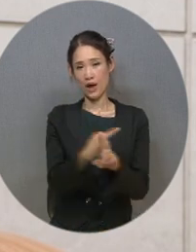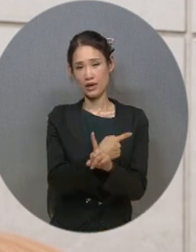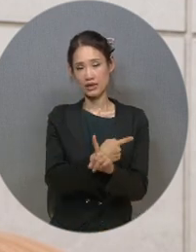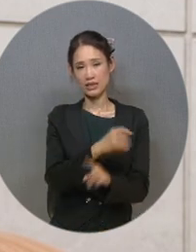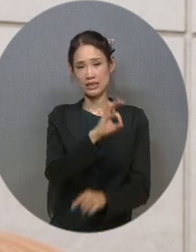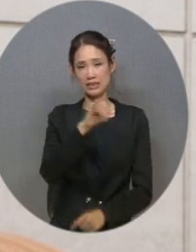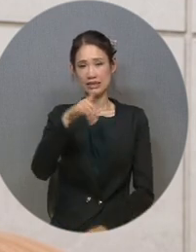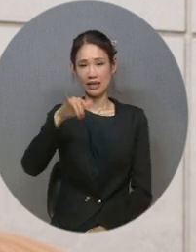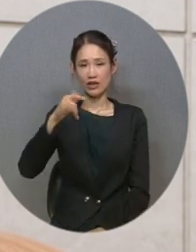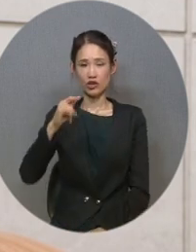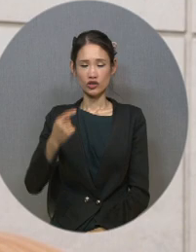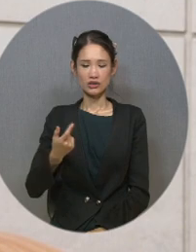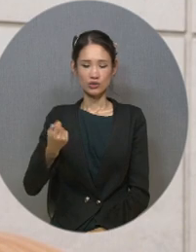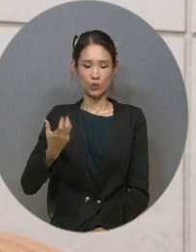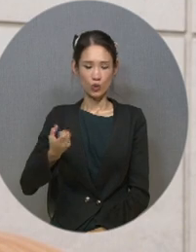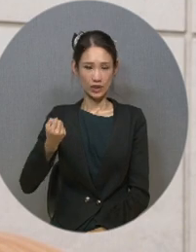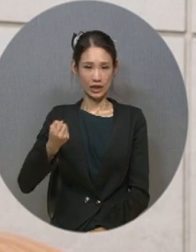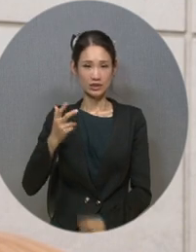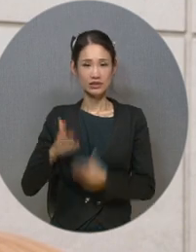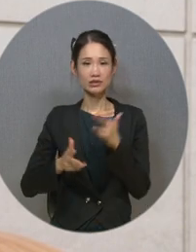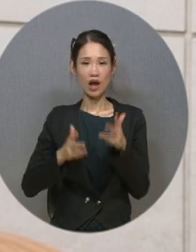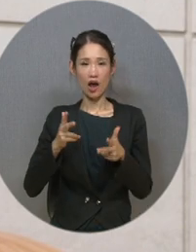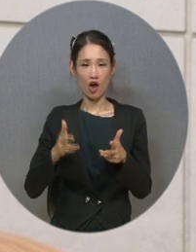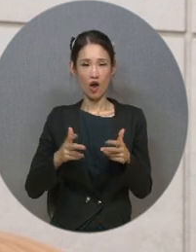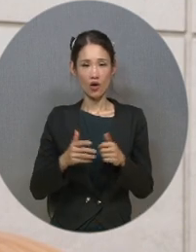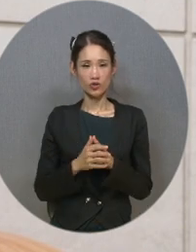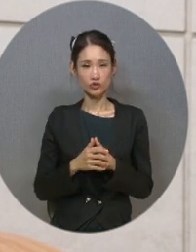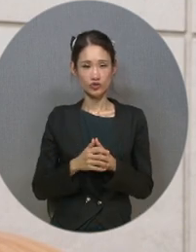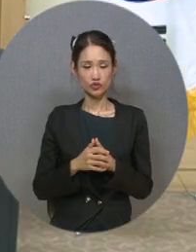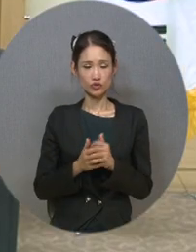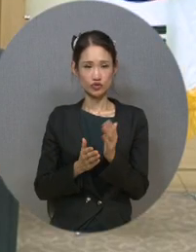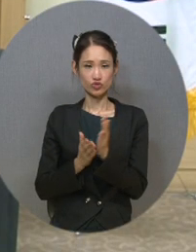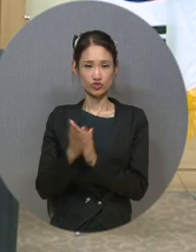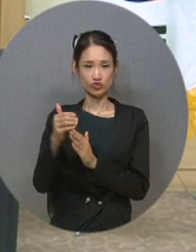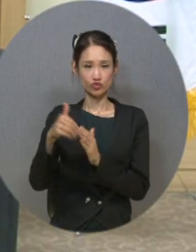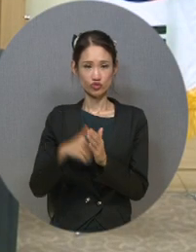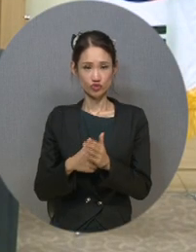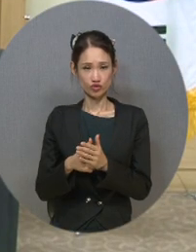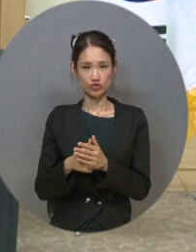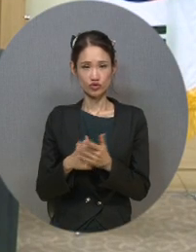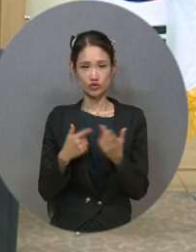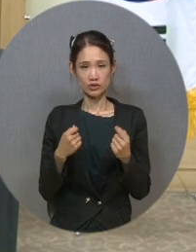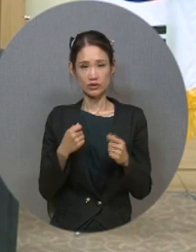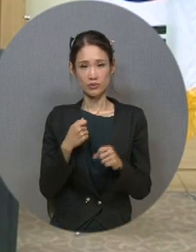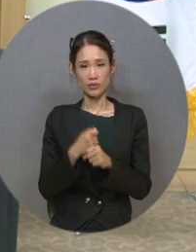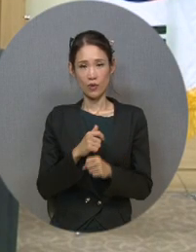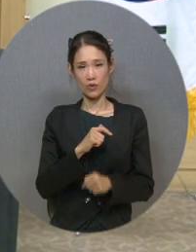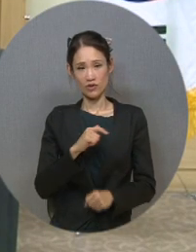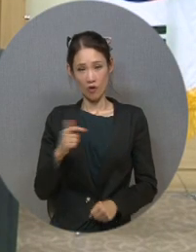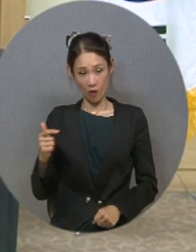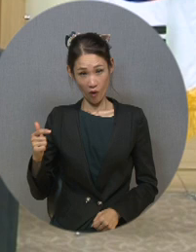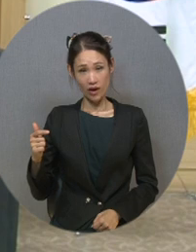2차 전지 소재 산업을 비롯해서 수소 산업 이러한 것들이 지금